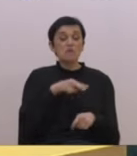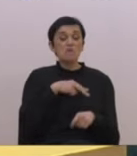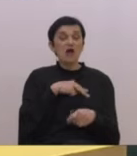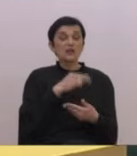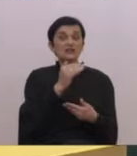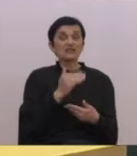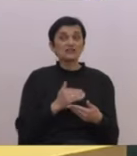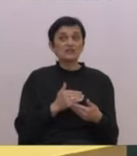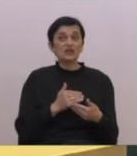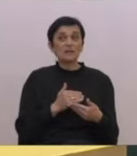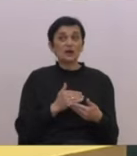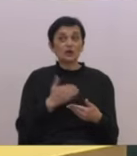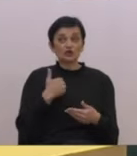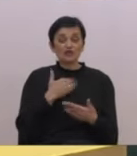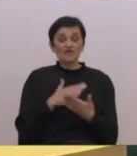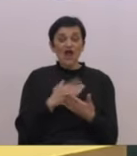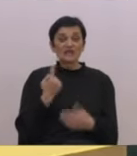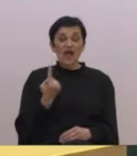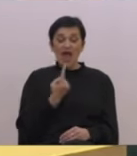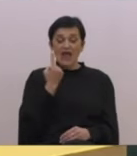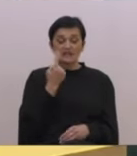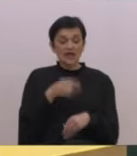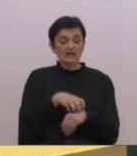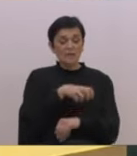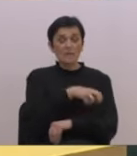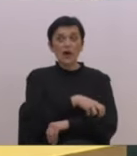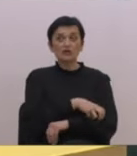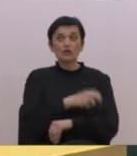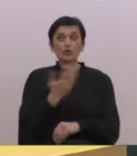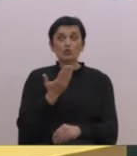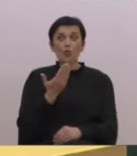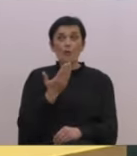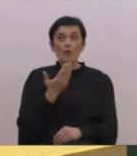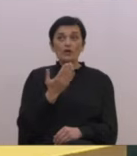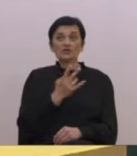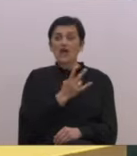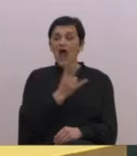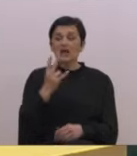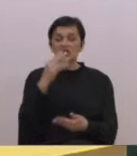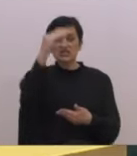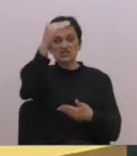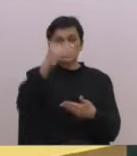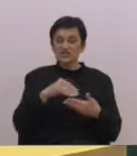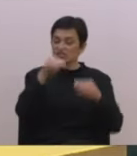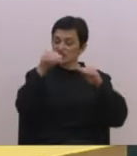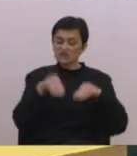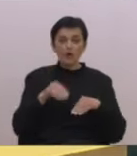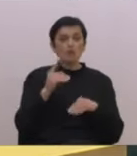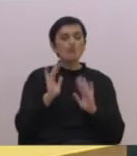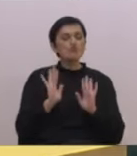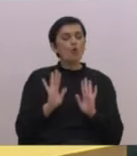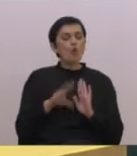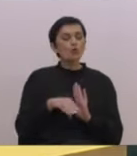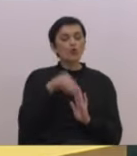წესები. ჩვენ ვართ ერთადერთი პარტია, რომელსაც არავინ არ უწევს სიას, გარდა ჩვენი ამომრჩევლის. აი